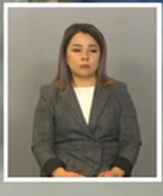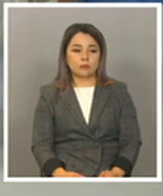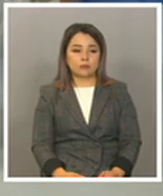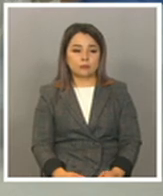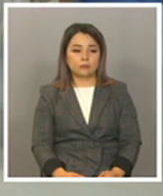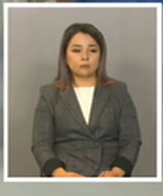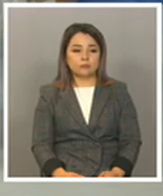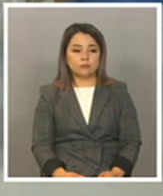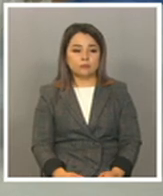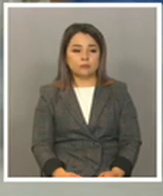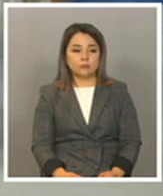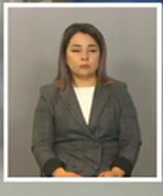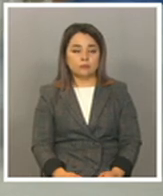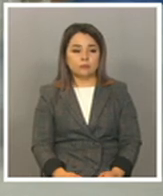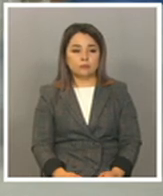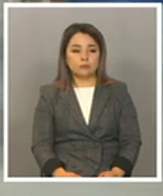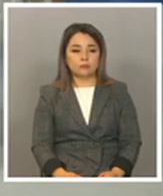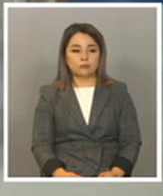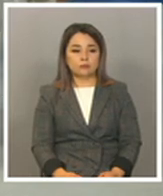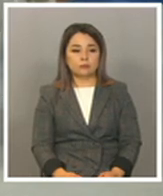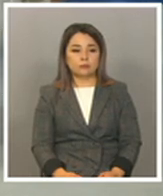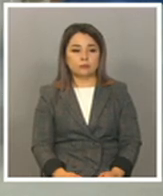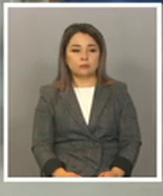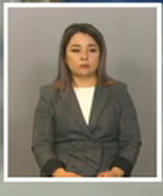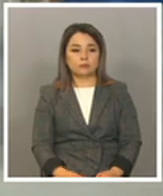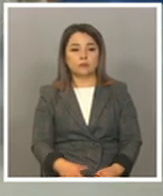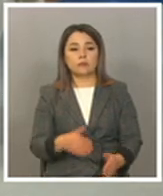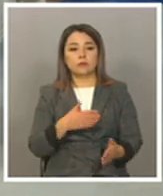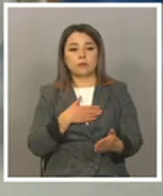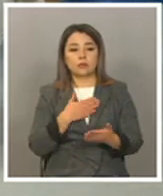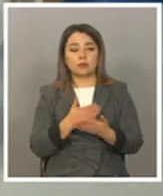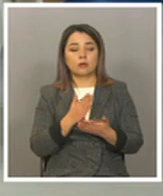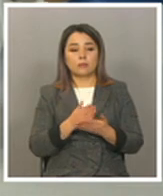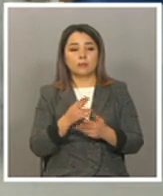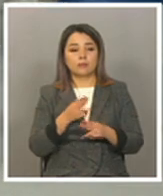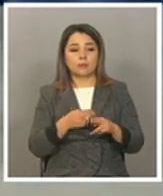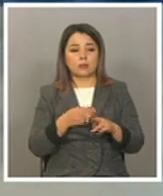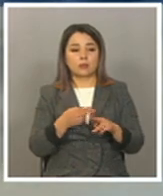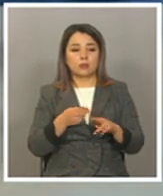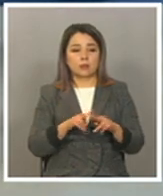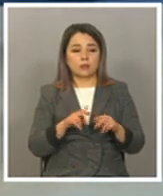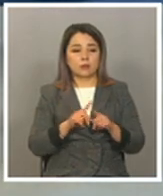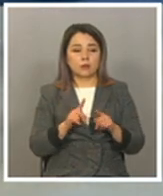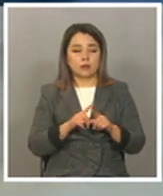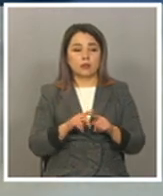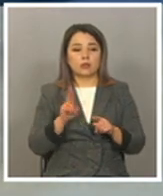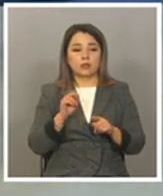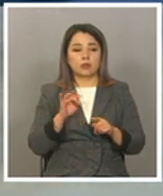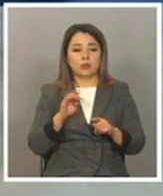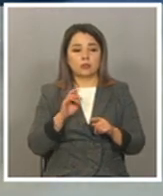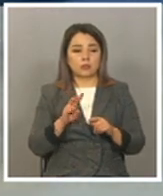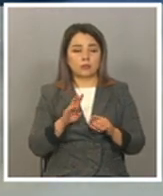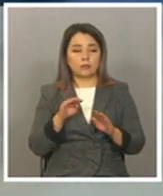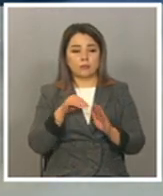Сілтілік металдар өте белсенді болғандықтан кейбіреулері керосиннің астында сақталады.